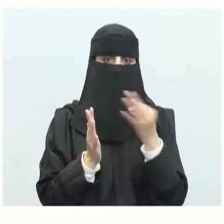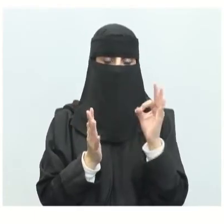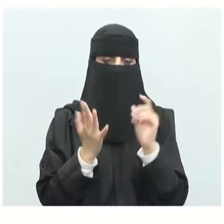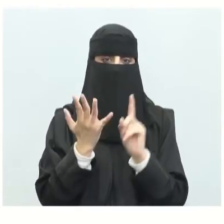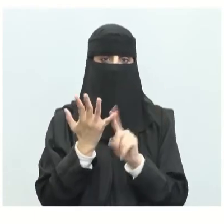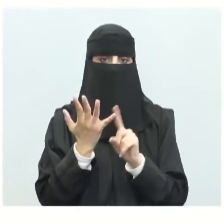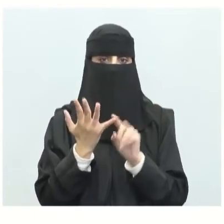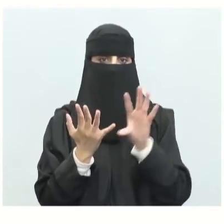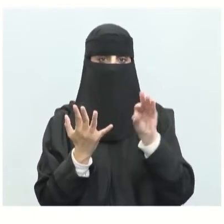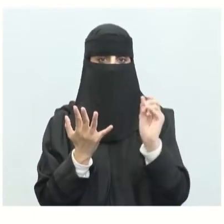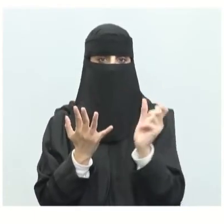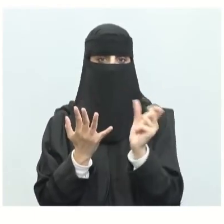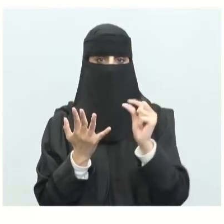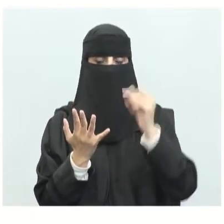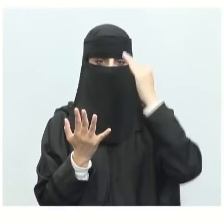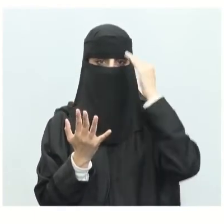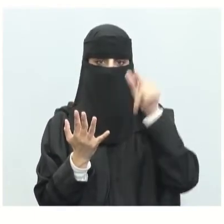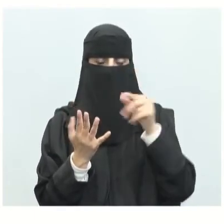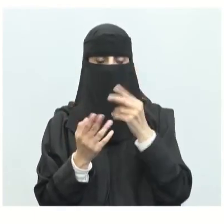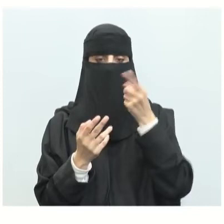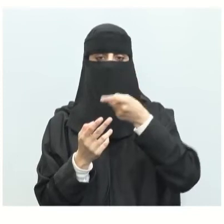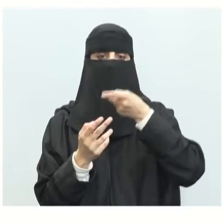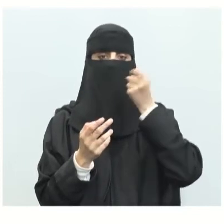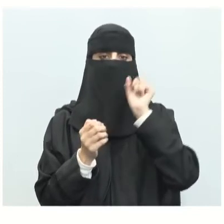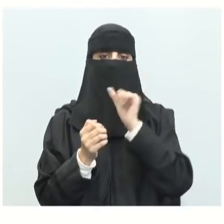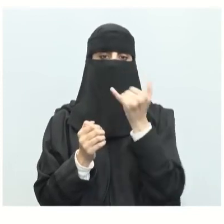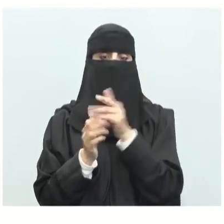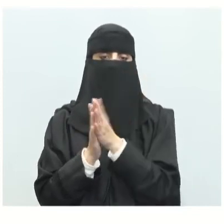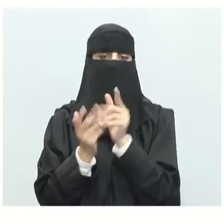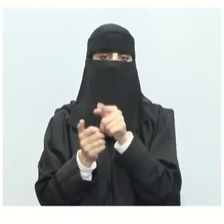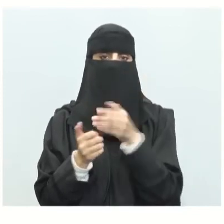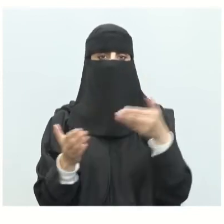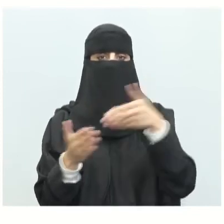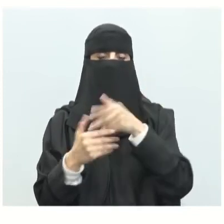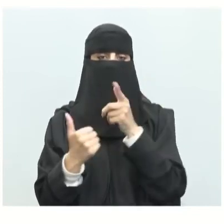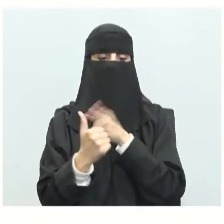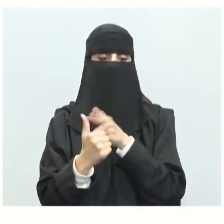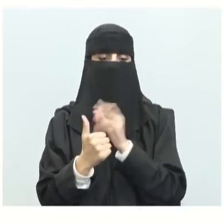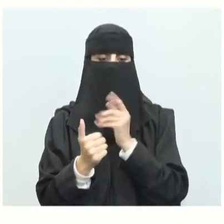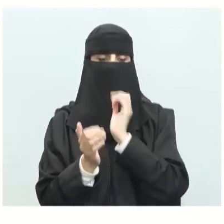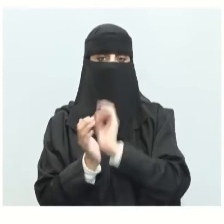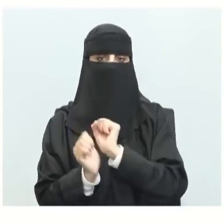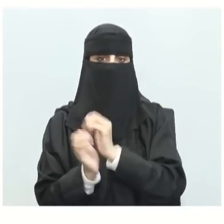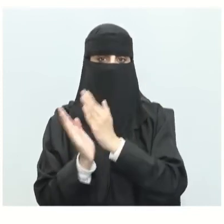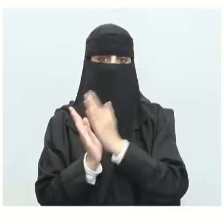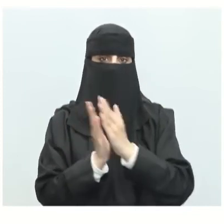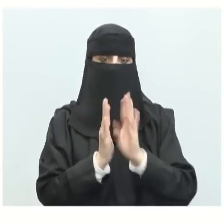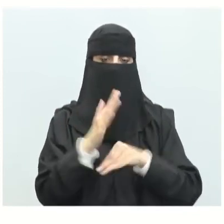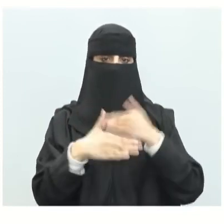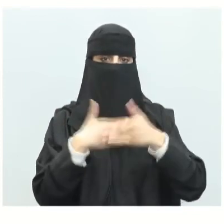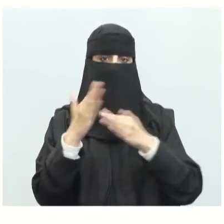اقتناعه هند باهميه الكتاب واخيرا مراحل تطور الكتاب